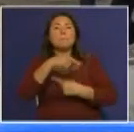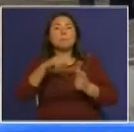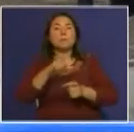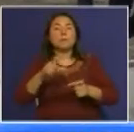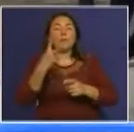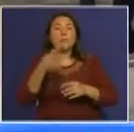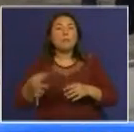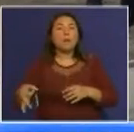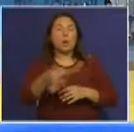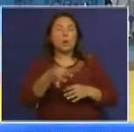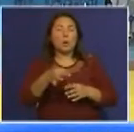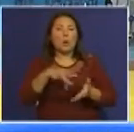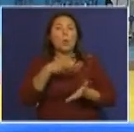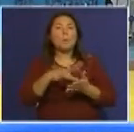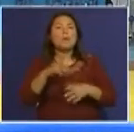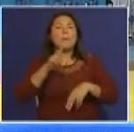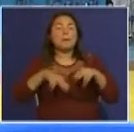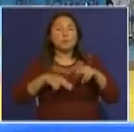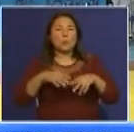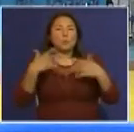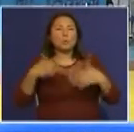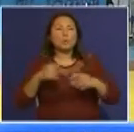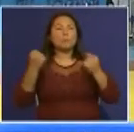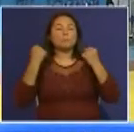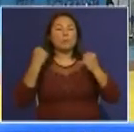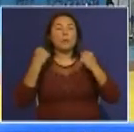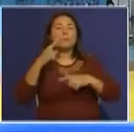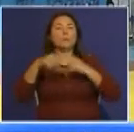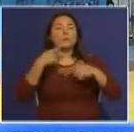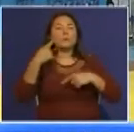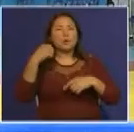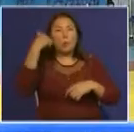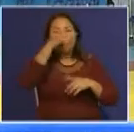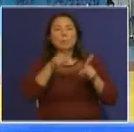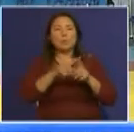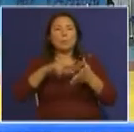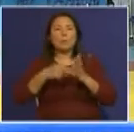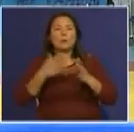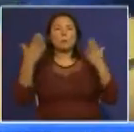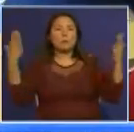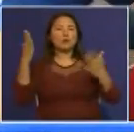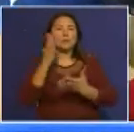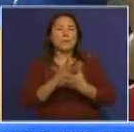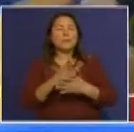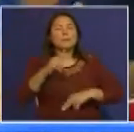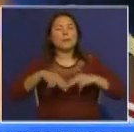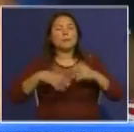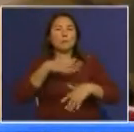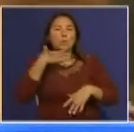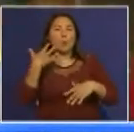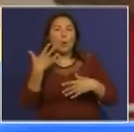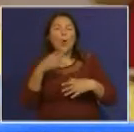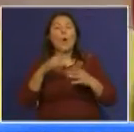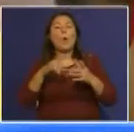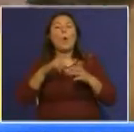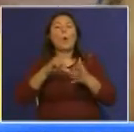двух микрорайонах областного центра построены спортплощадки. На будущий год планы также колоссальные. Это и строительство многофункциональных